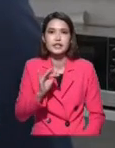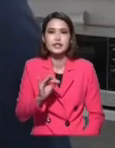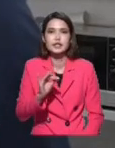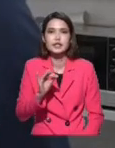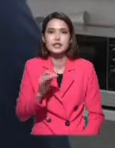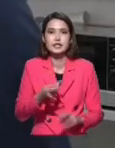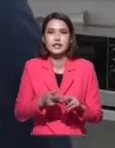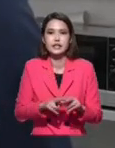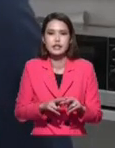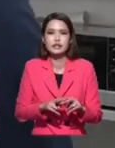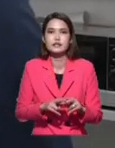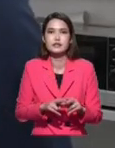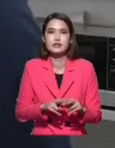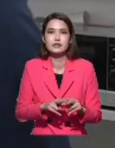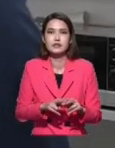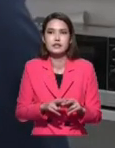выявлено